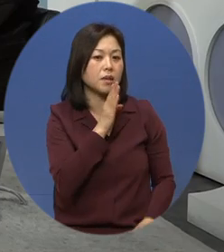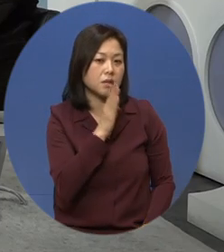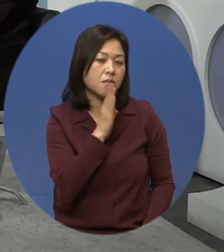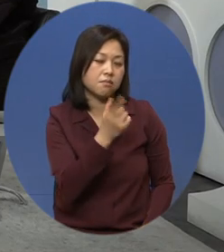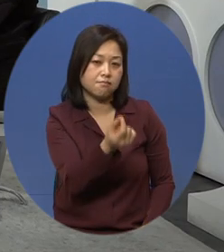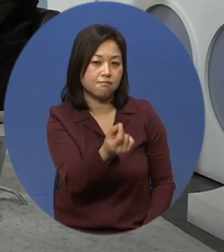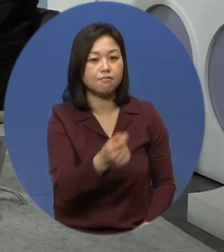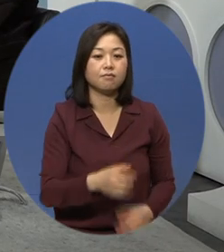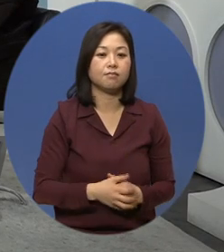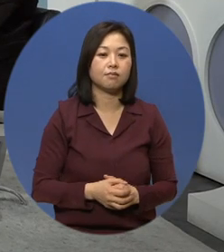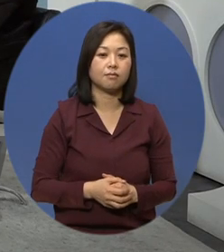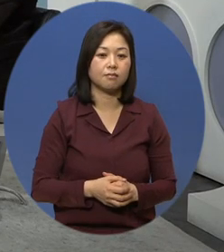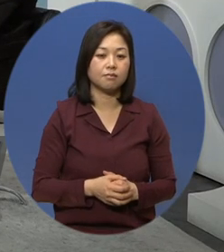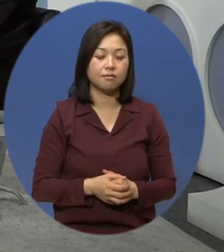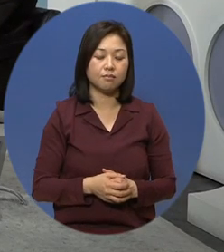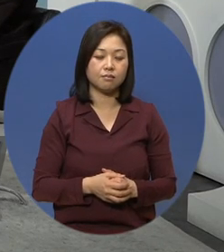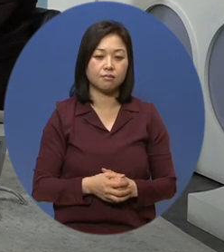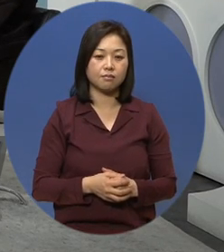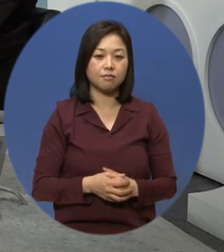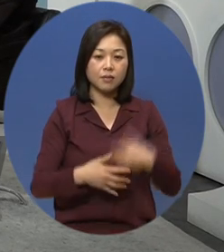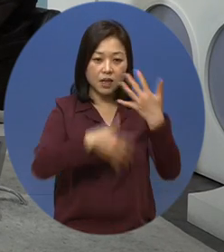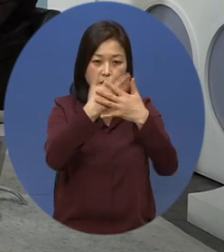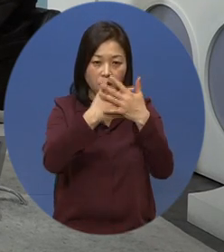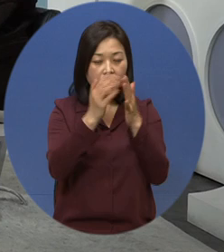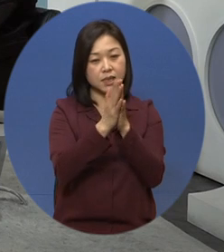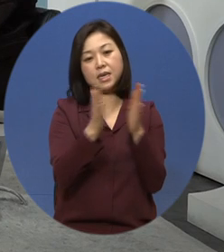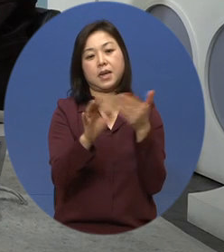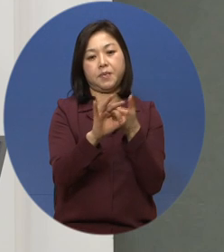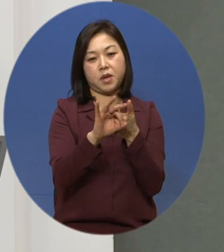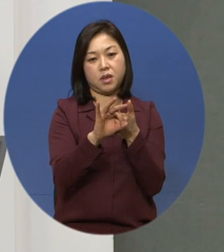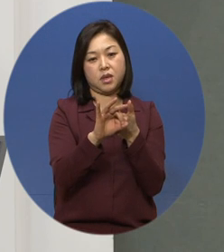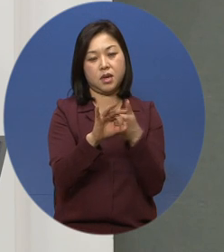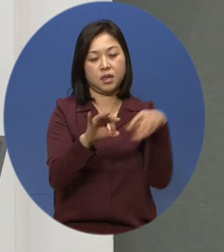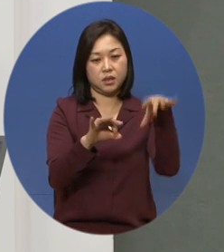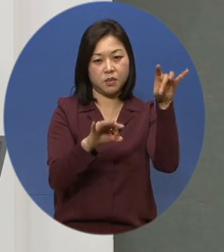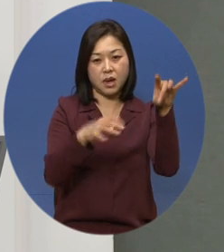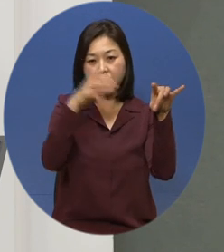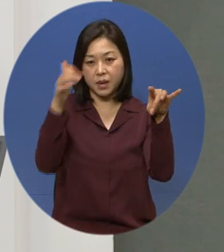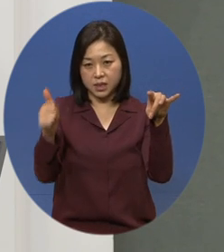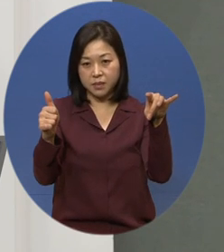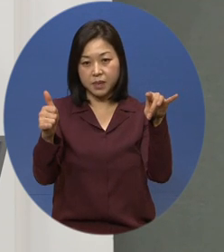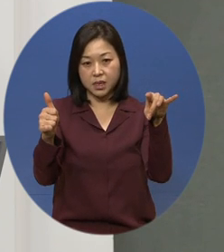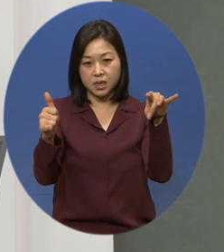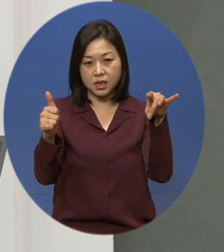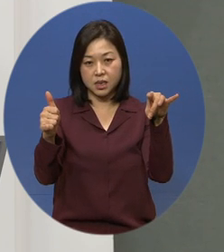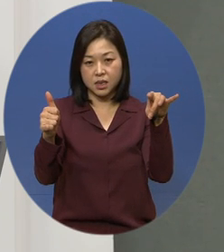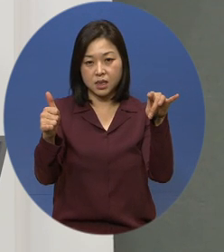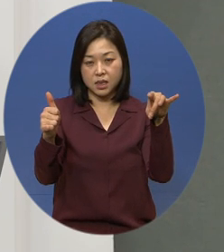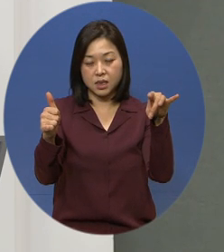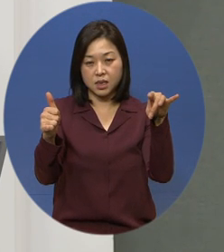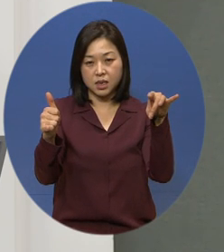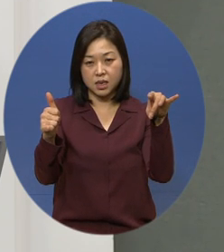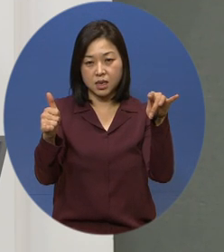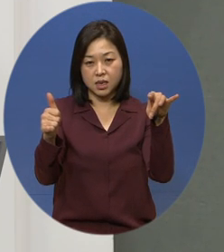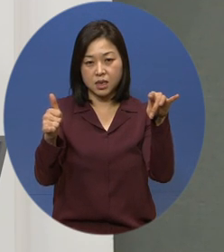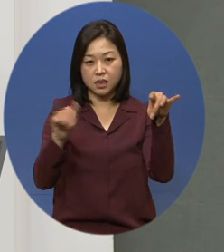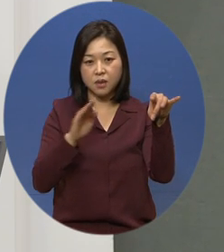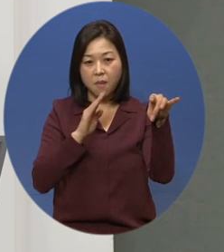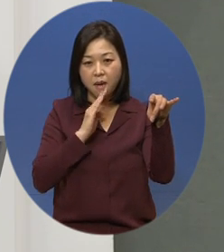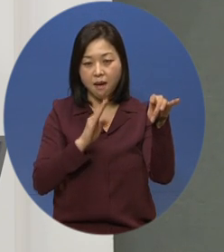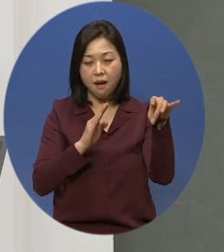그 영화를 딱 시작하면 은 첫 장면과 끝장 면이 굉장히 그